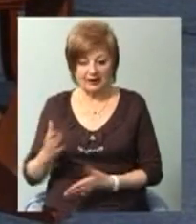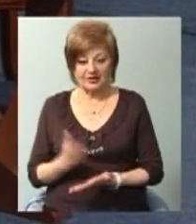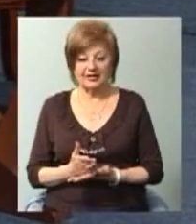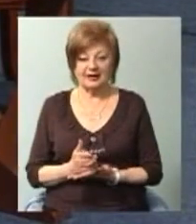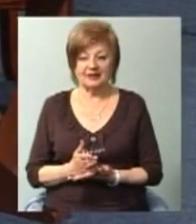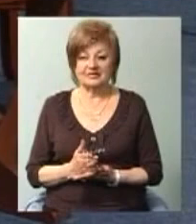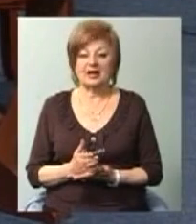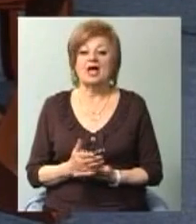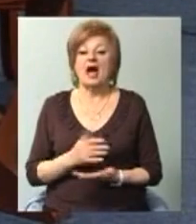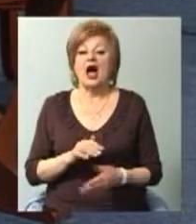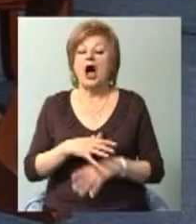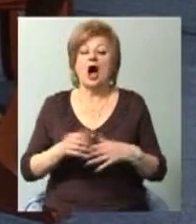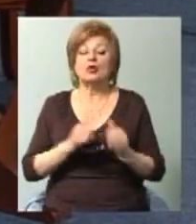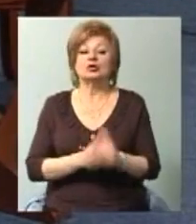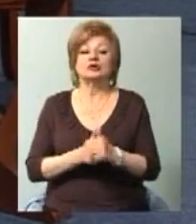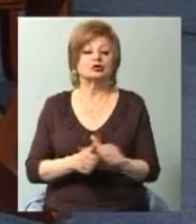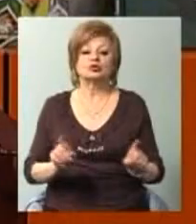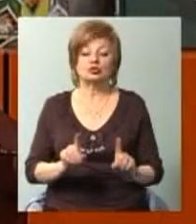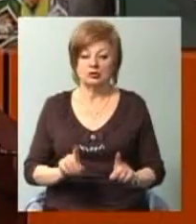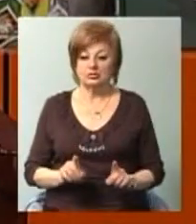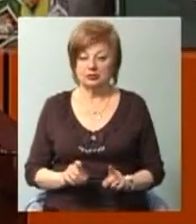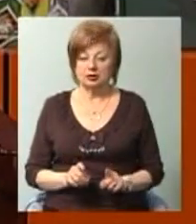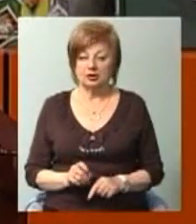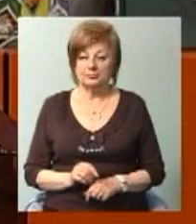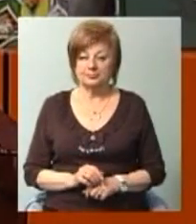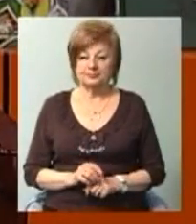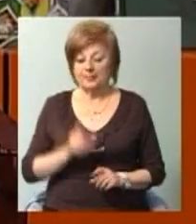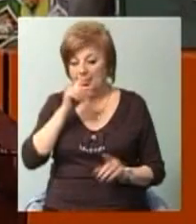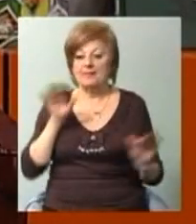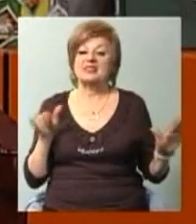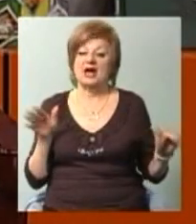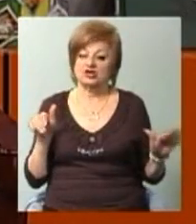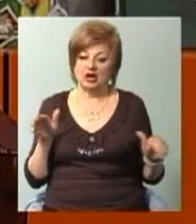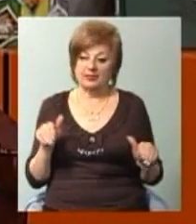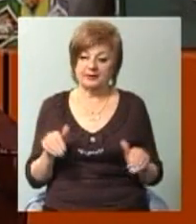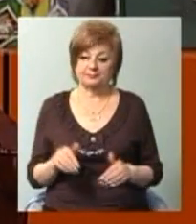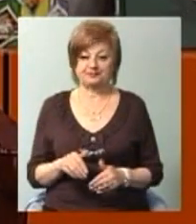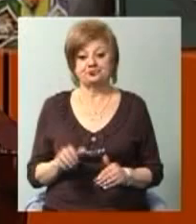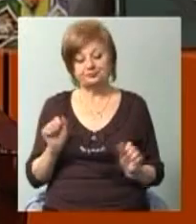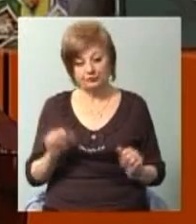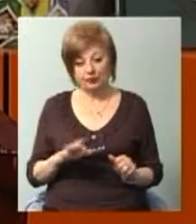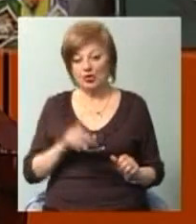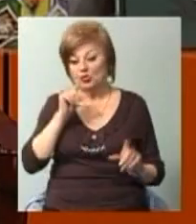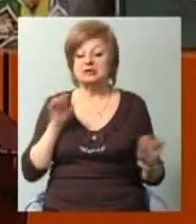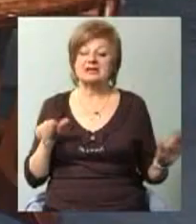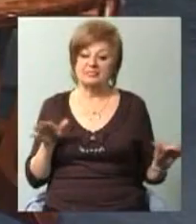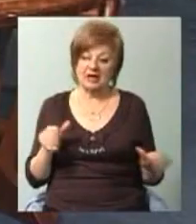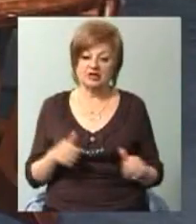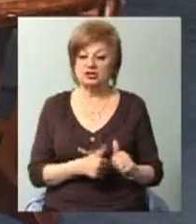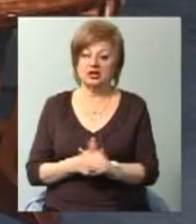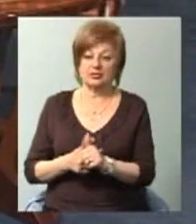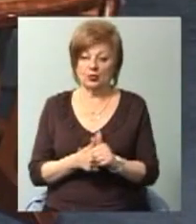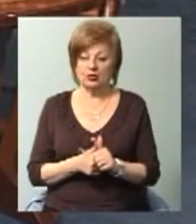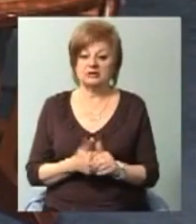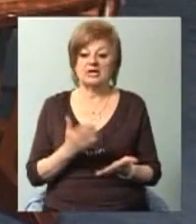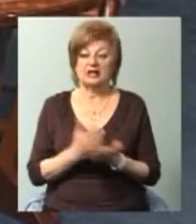За ким там полюють коти у лісі? За пташками. Можливо, за пташками, так. Знаю, що є